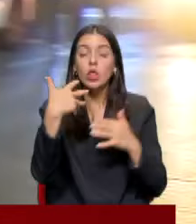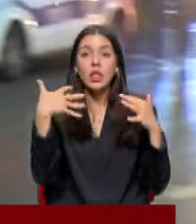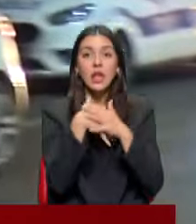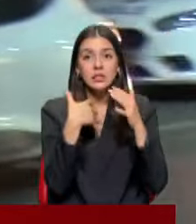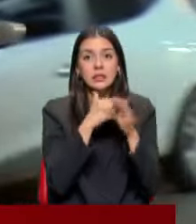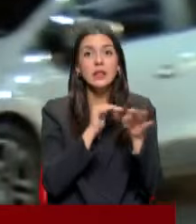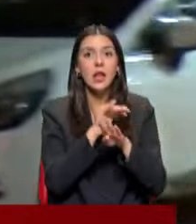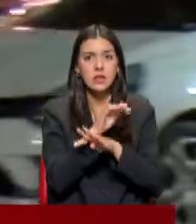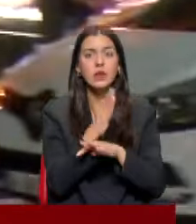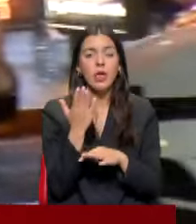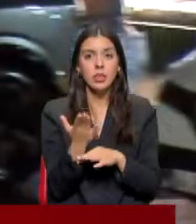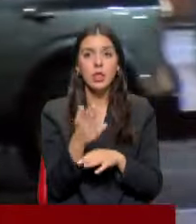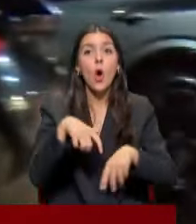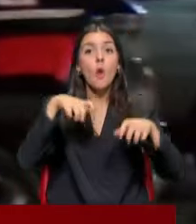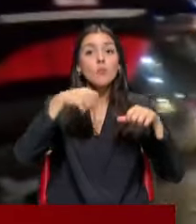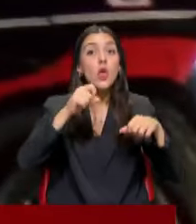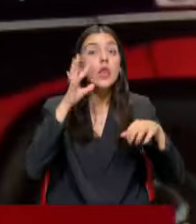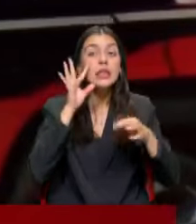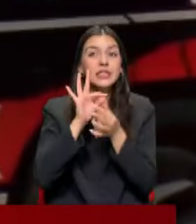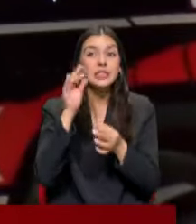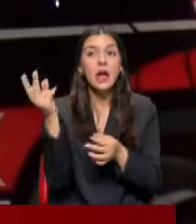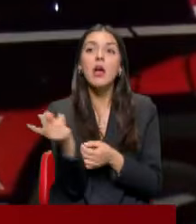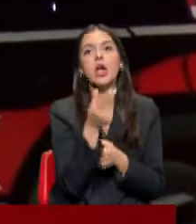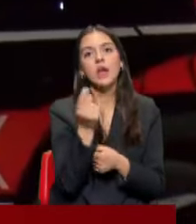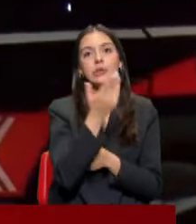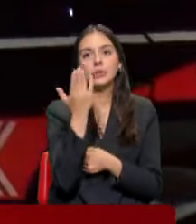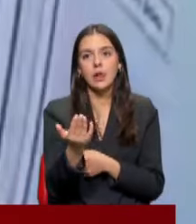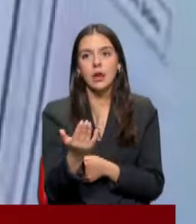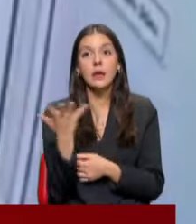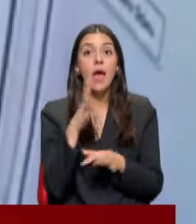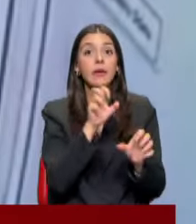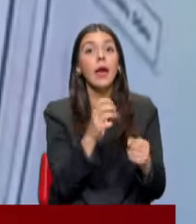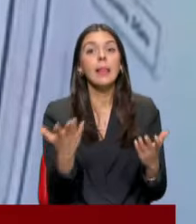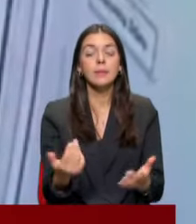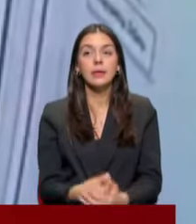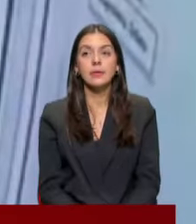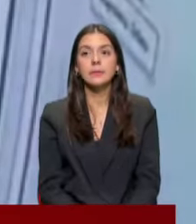gecesinde gerçekleşirken motosikletli saldırganlar henüz yakalanamadı.